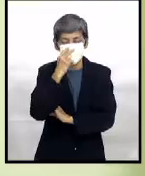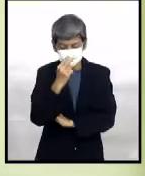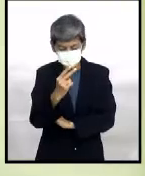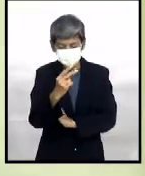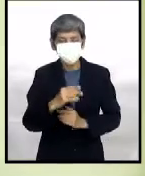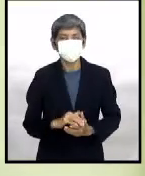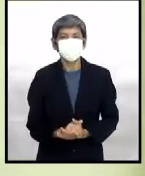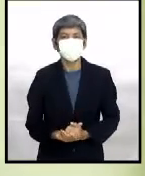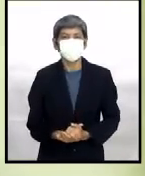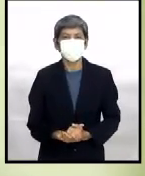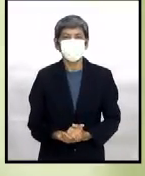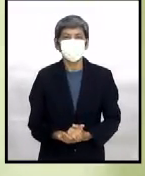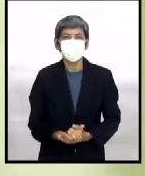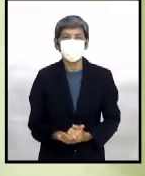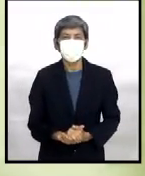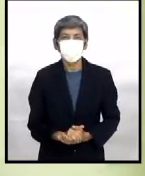ากันต่อเลยค่ะ